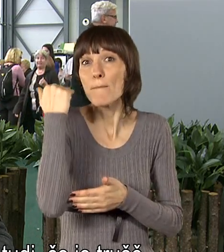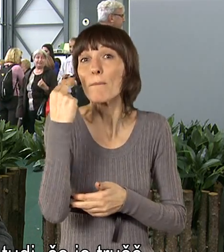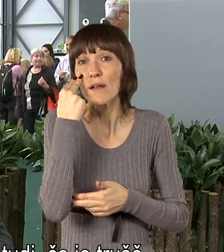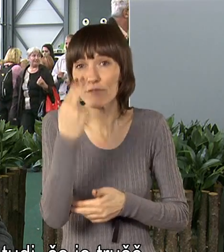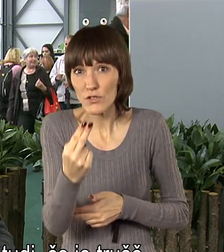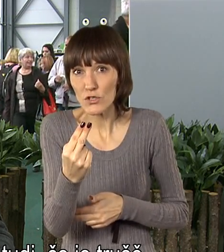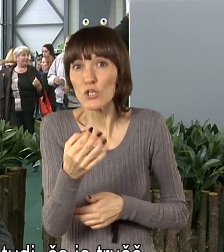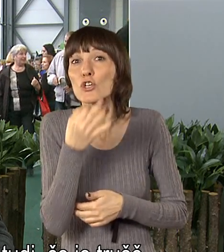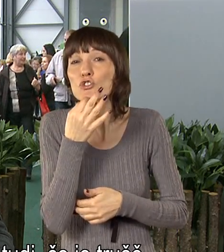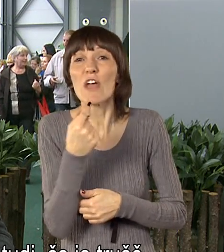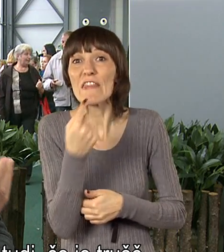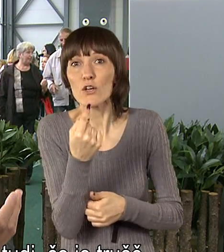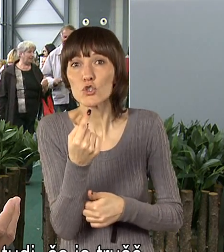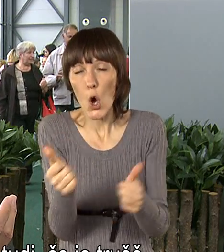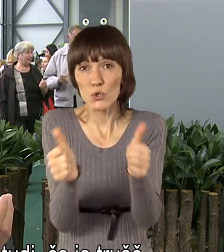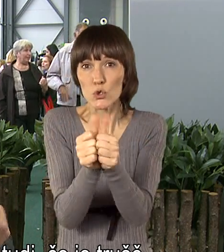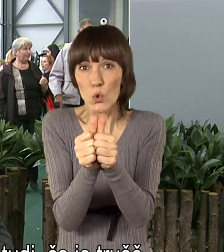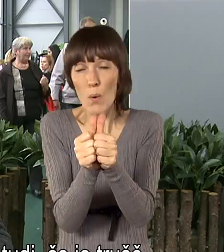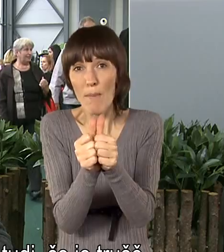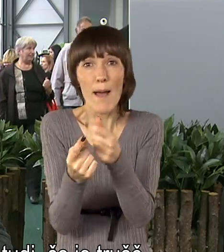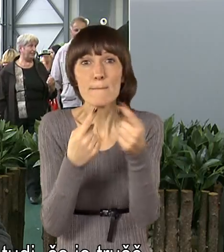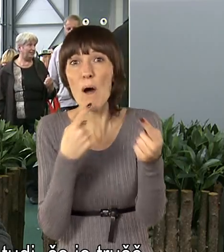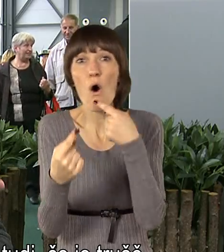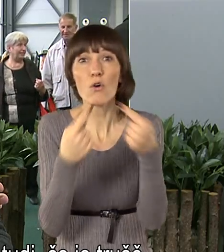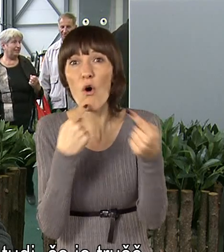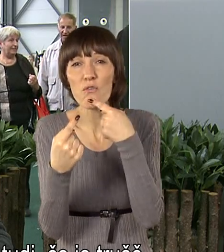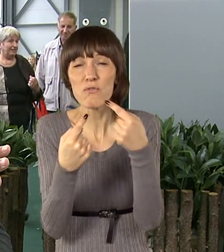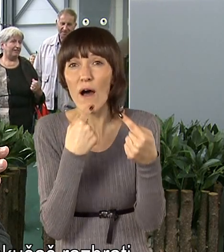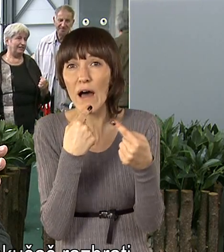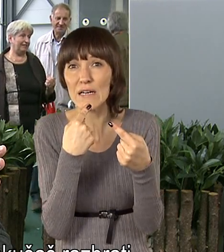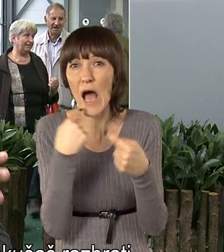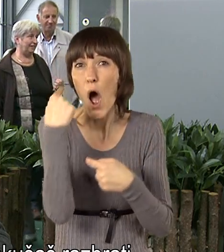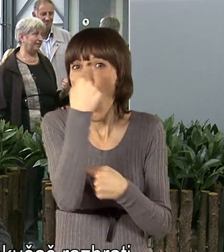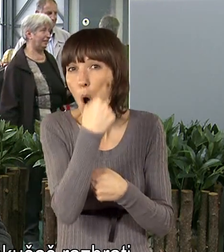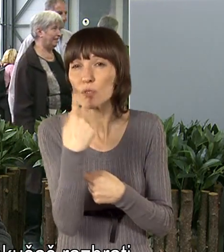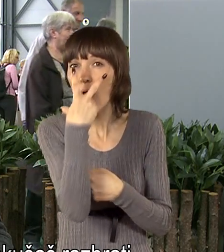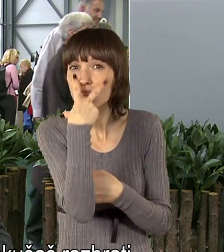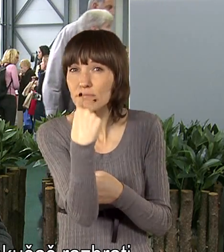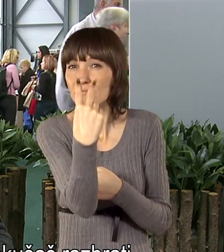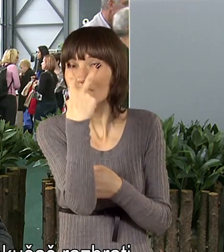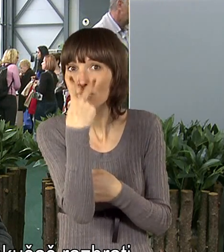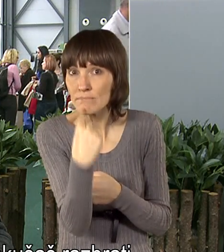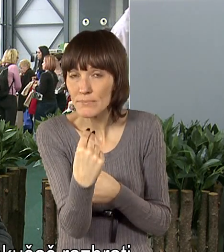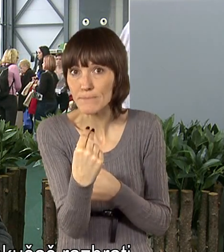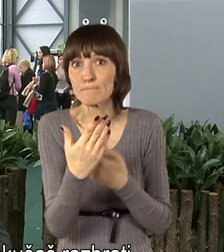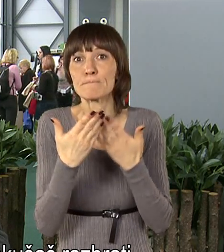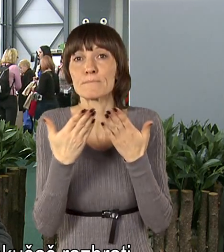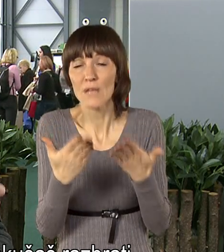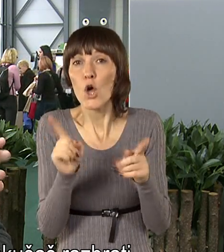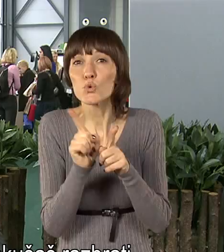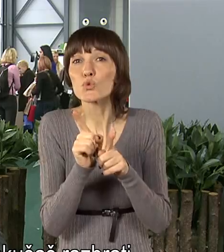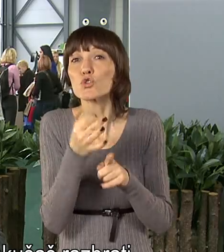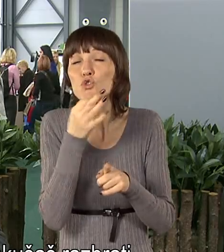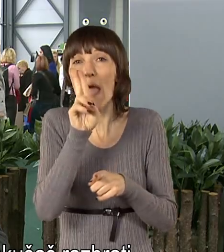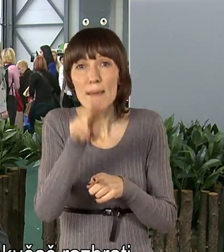da tudi če je trušč in z nekom govoriš nekako, potem, ko se koncentriraš na njegova usta, poskušaš razbrati, kaj govori, ne. In